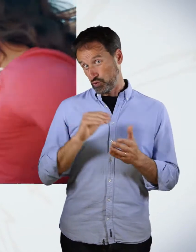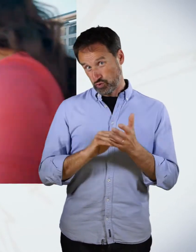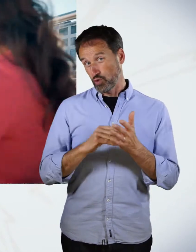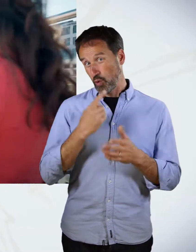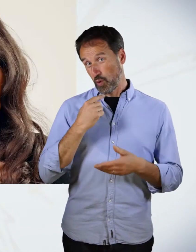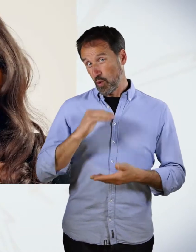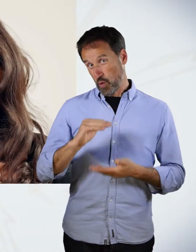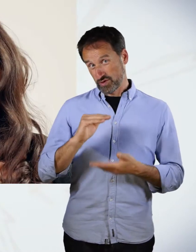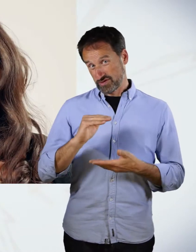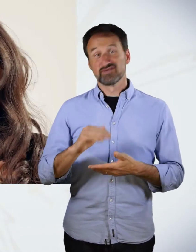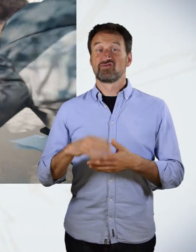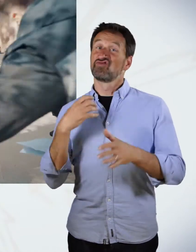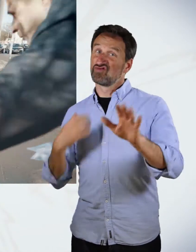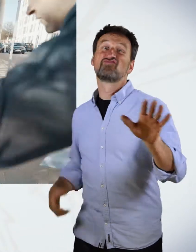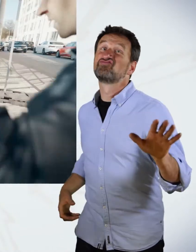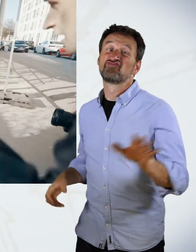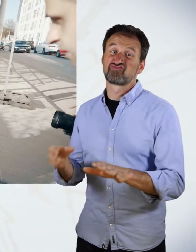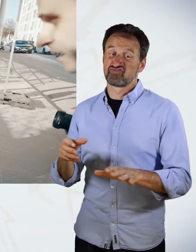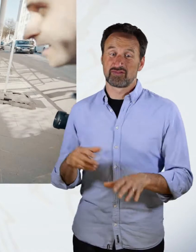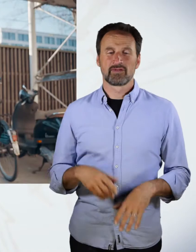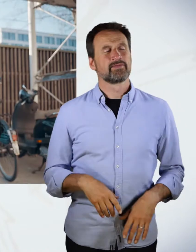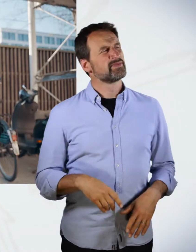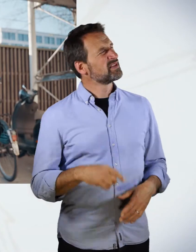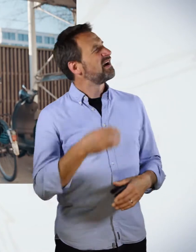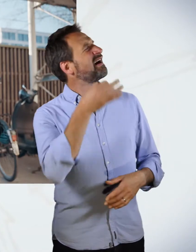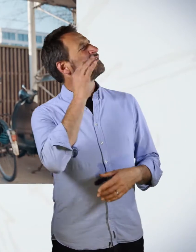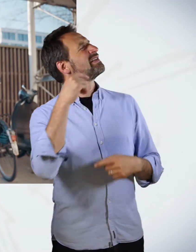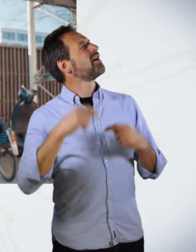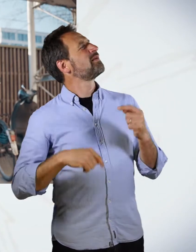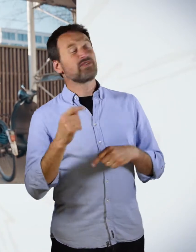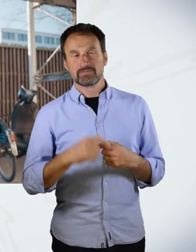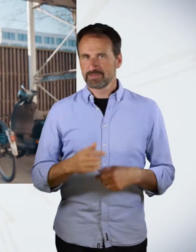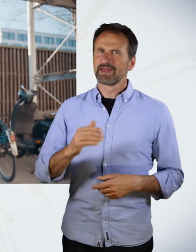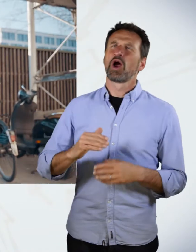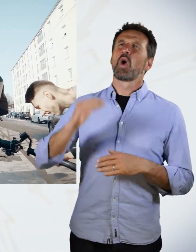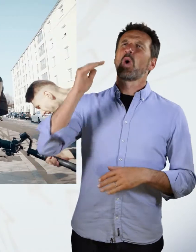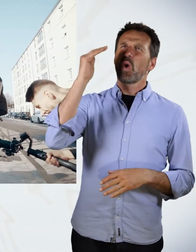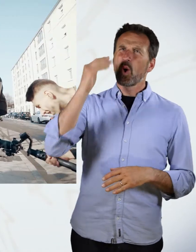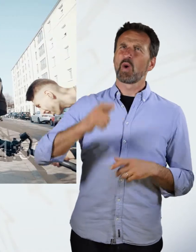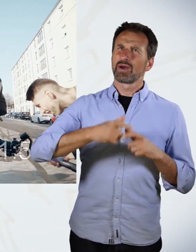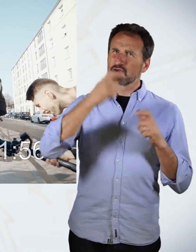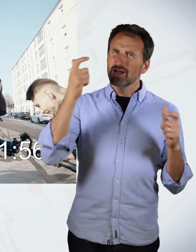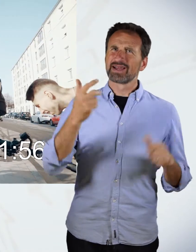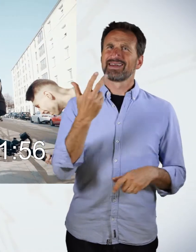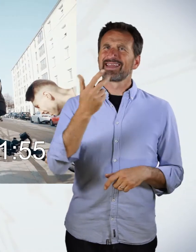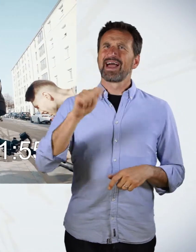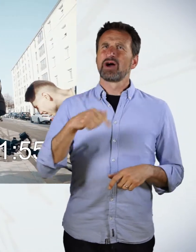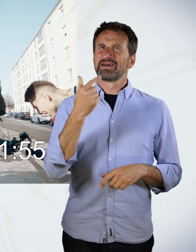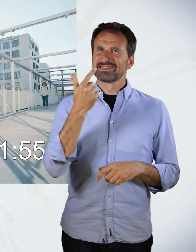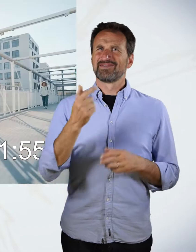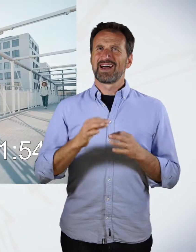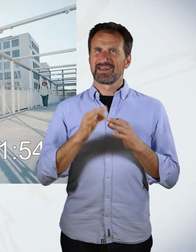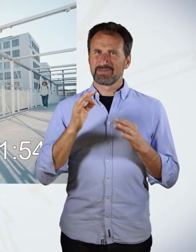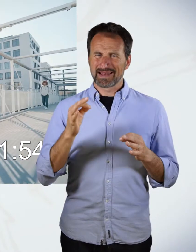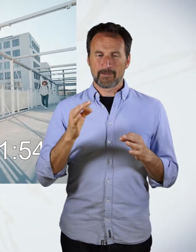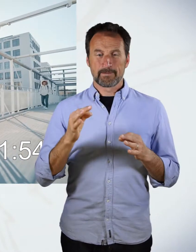roten Strich war, entgegengeworfen. Oh, der tropft ja. Höhe der Brücke, 3,2 Meter. Und dann hat